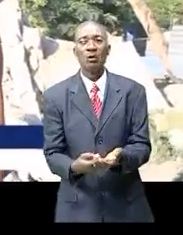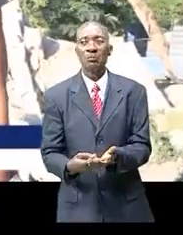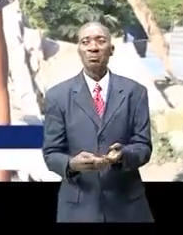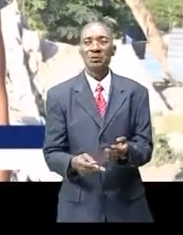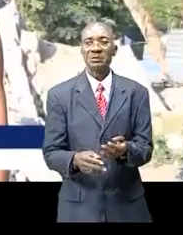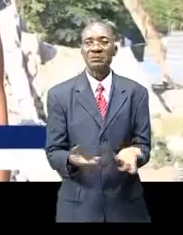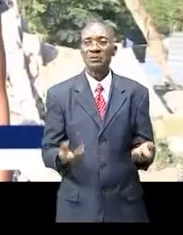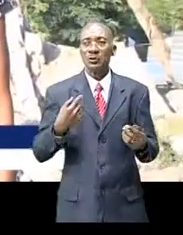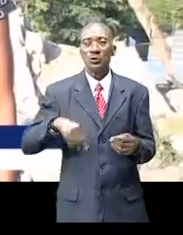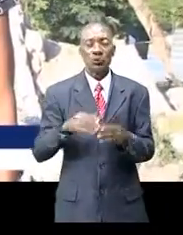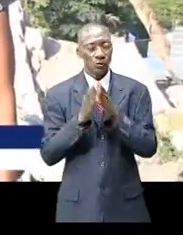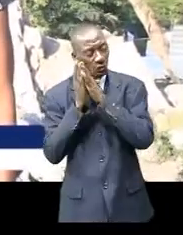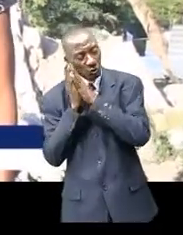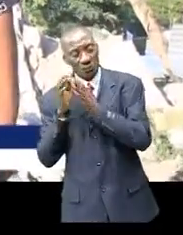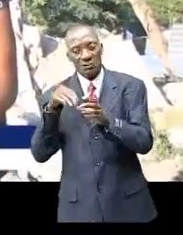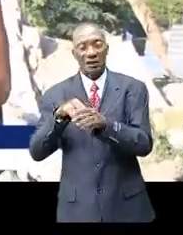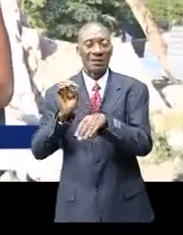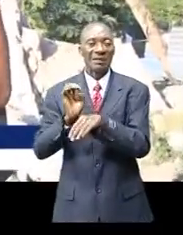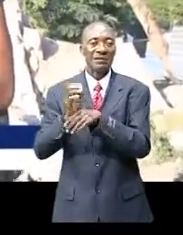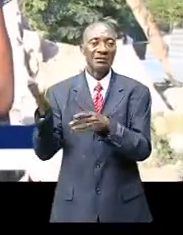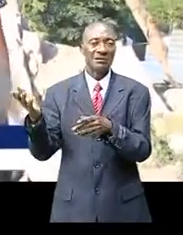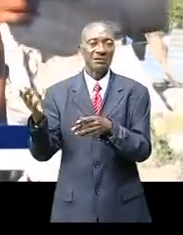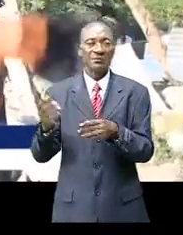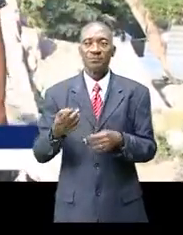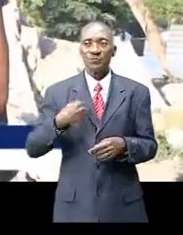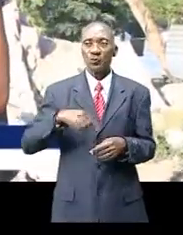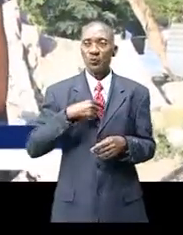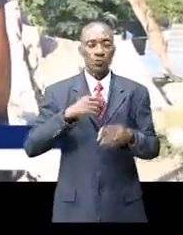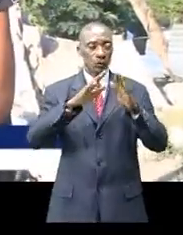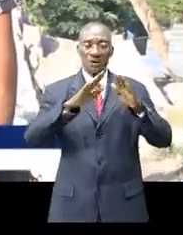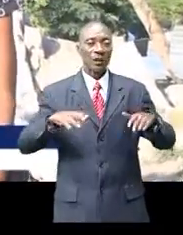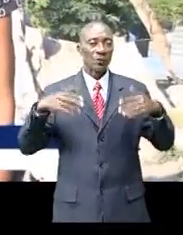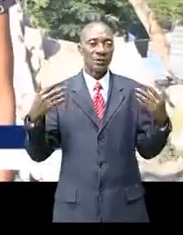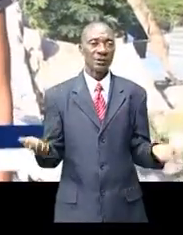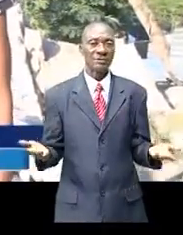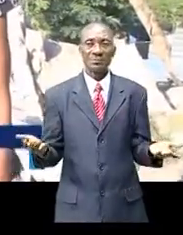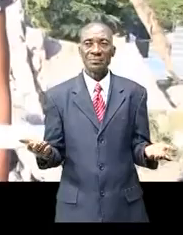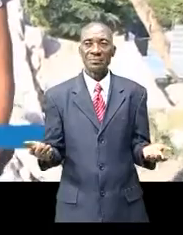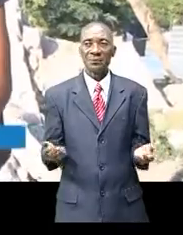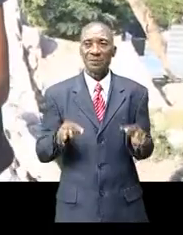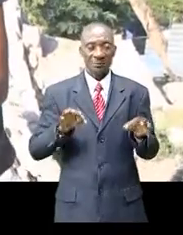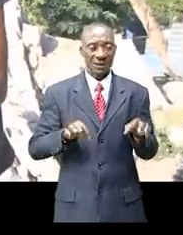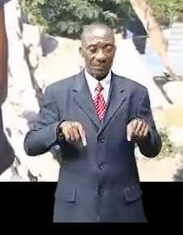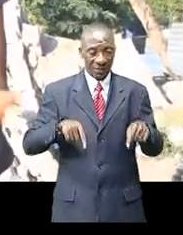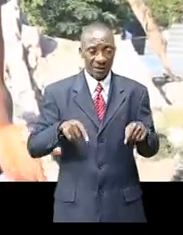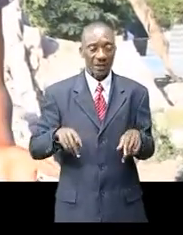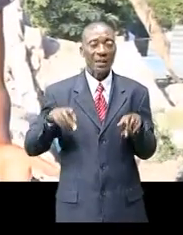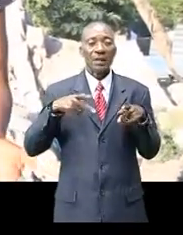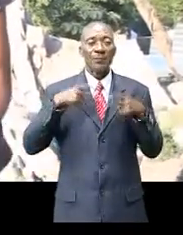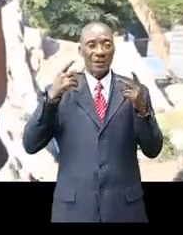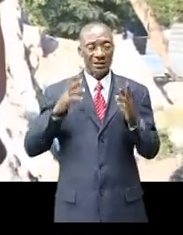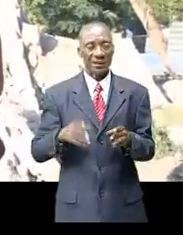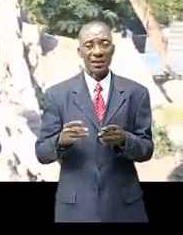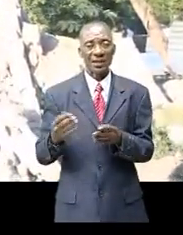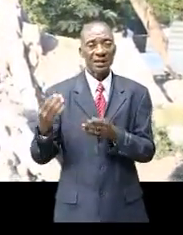Nous passons la nuit à l'église. Nous n'avons pas un endroit où habiter. Maintenant, c'est le pasteur qui nous prend en charge. Plusieurs de